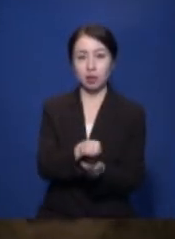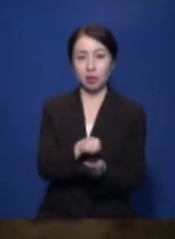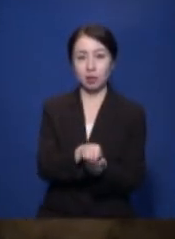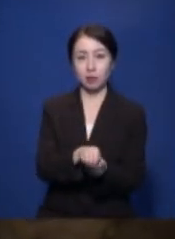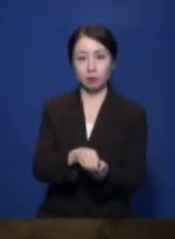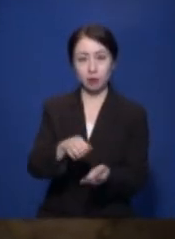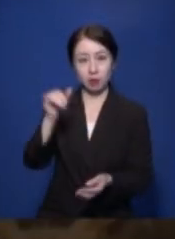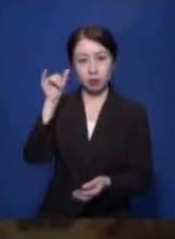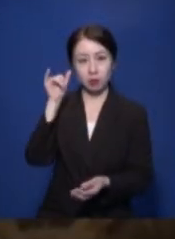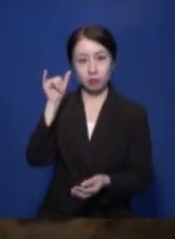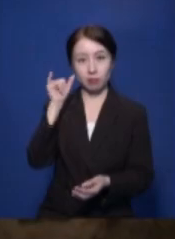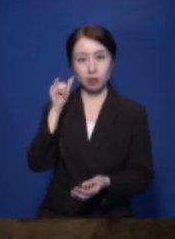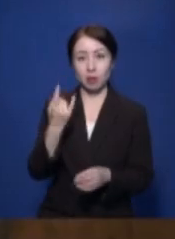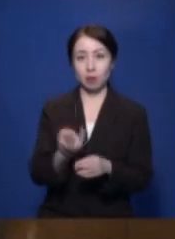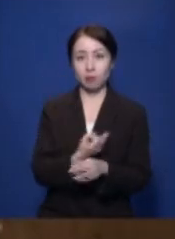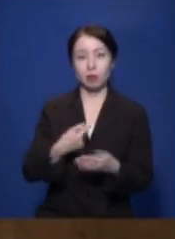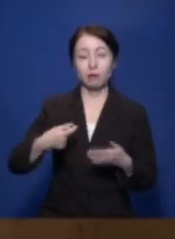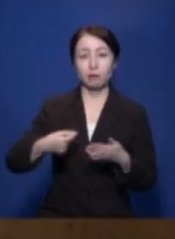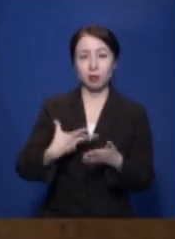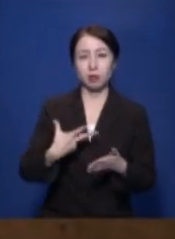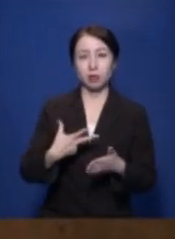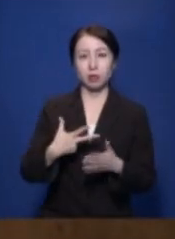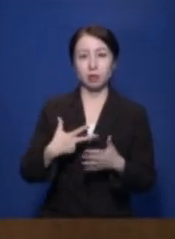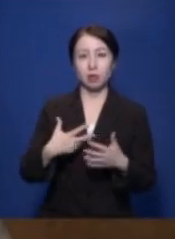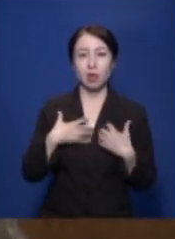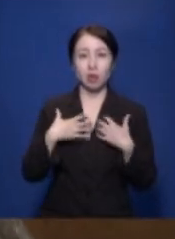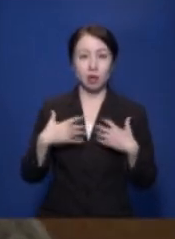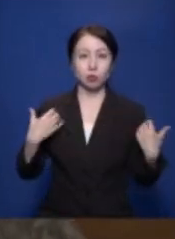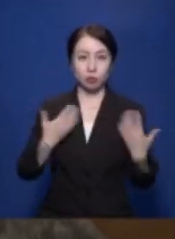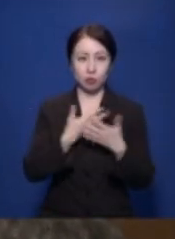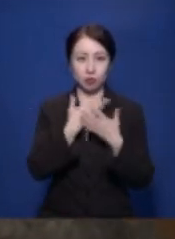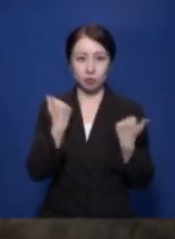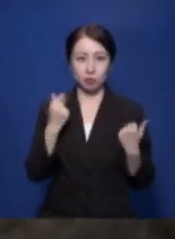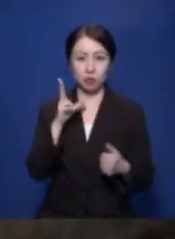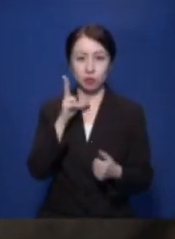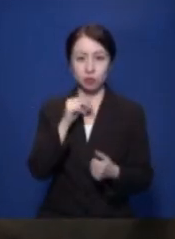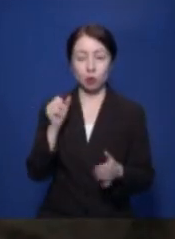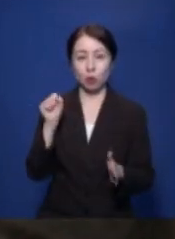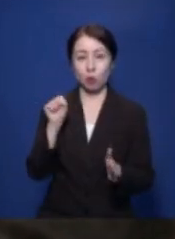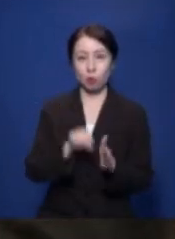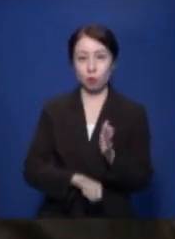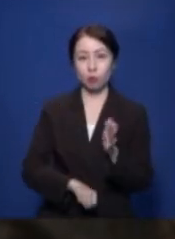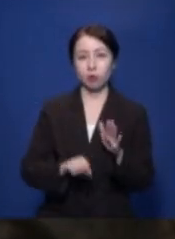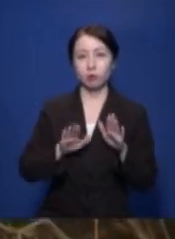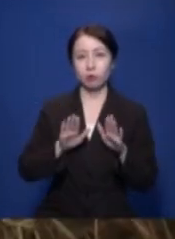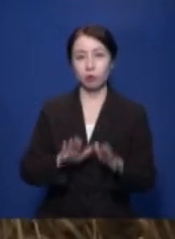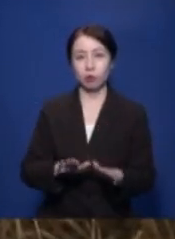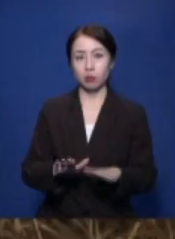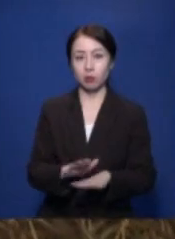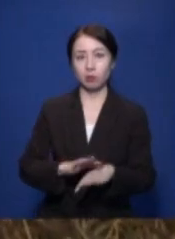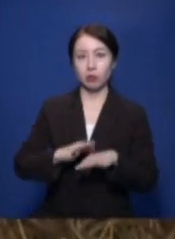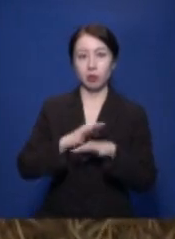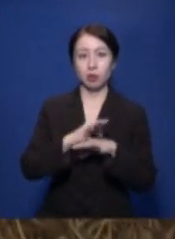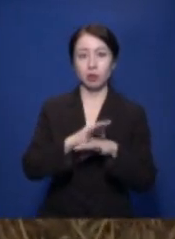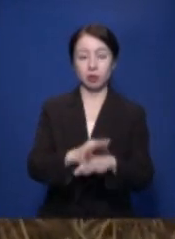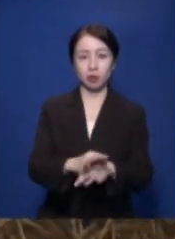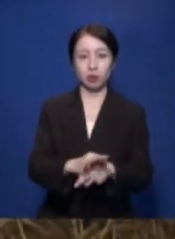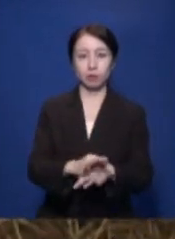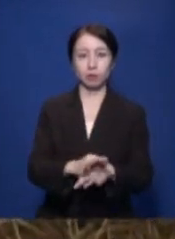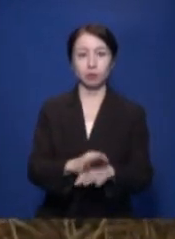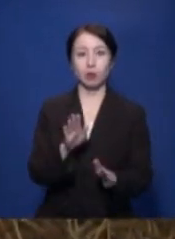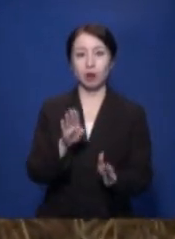скотомогильников фиктивная вакцинация животных отсутствие в достаточном количестве убойных пунктов и площадок при к